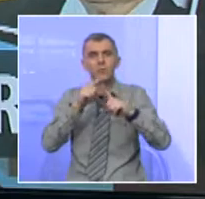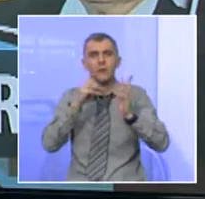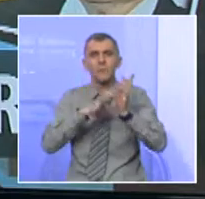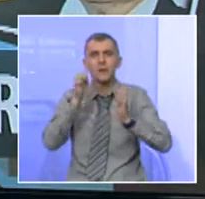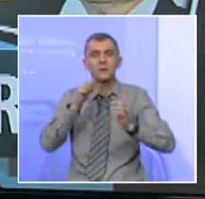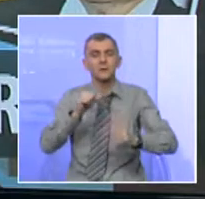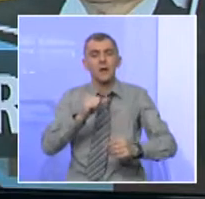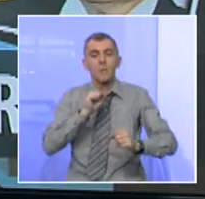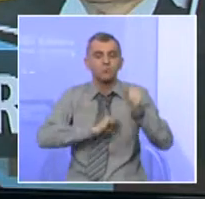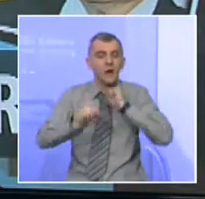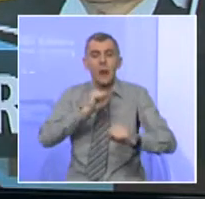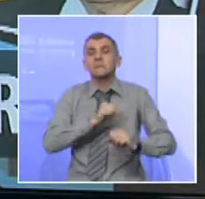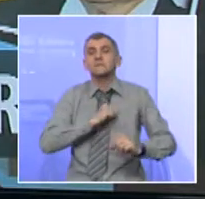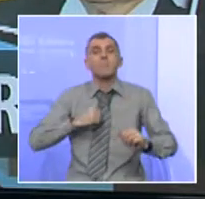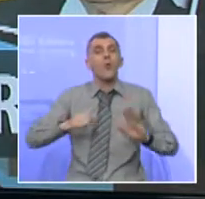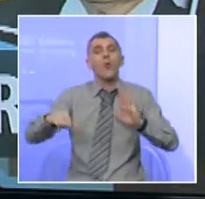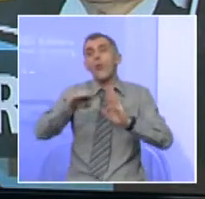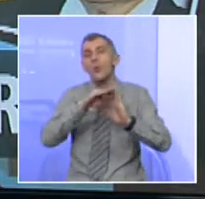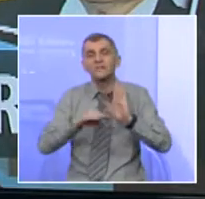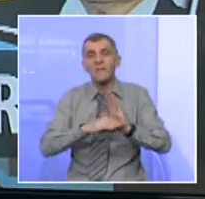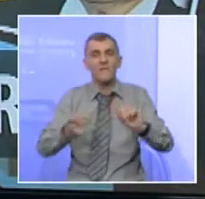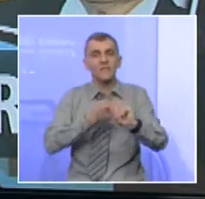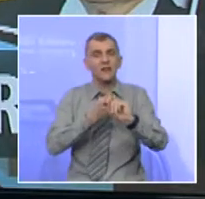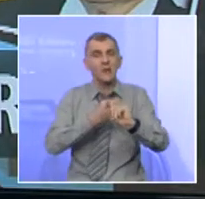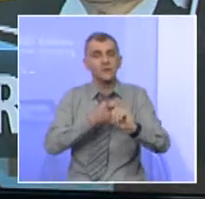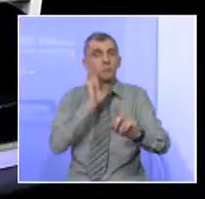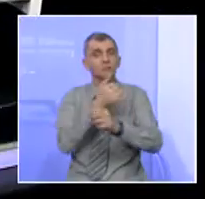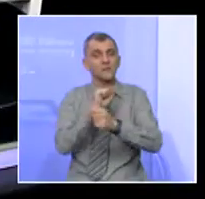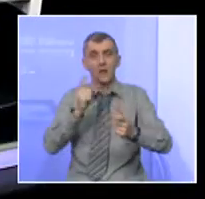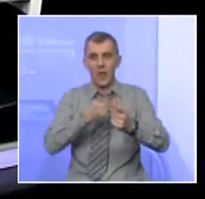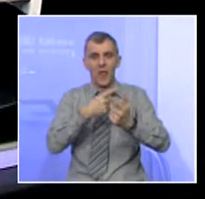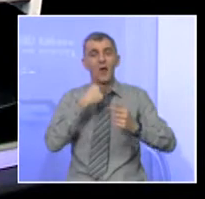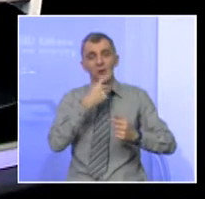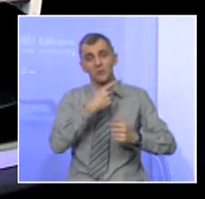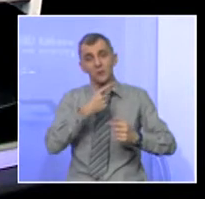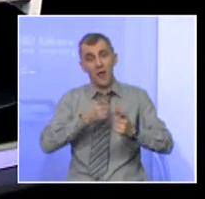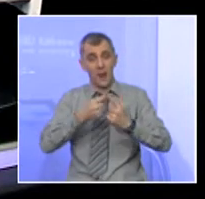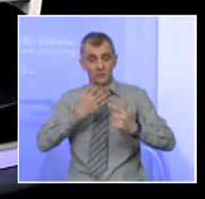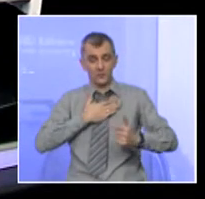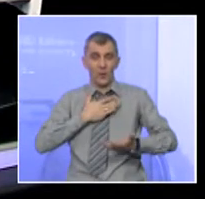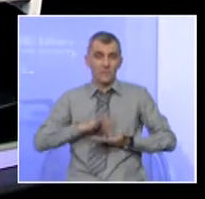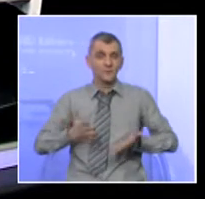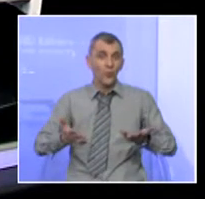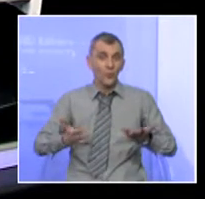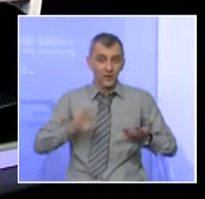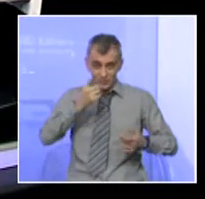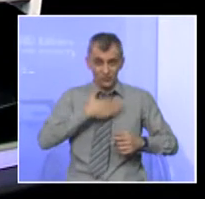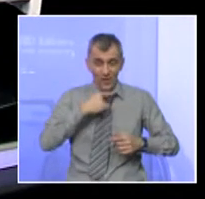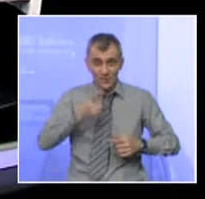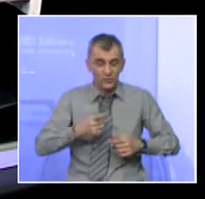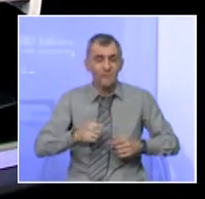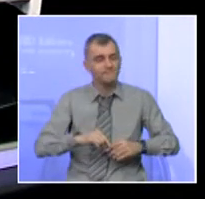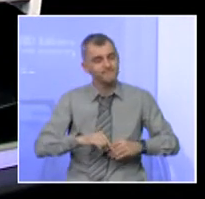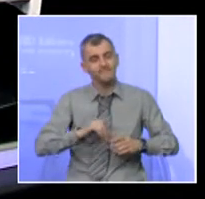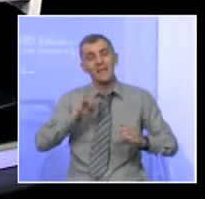isključivo i samo Ustav Federacije BiH. Ili svoju poziciju. Jer, to želite reći. Jer ono